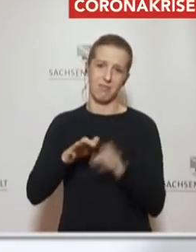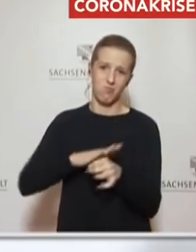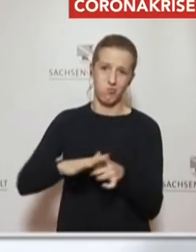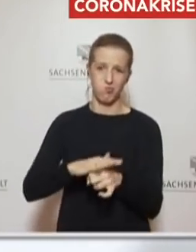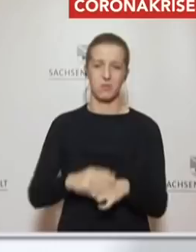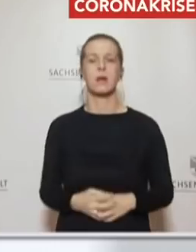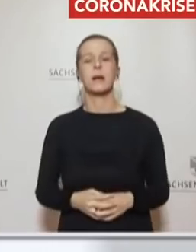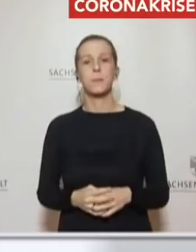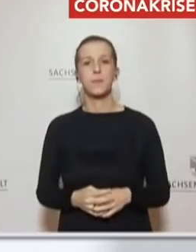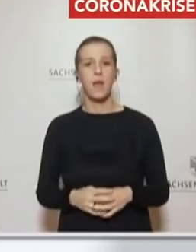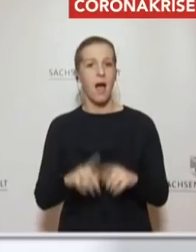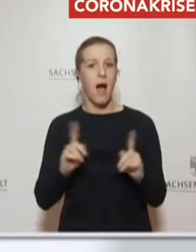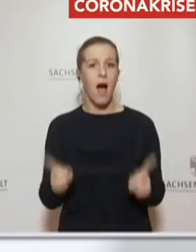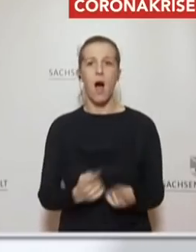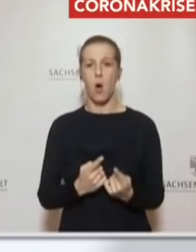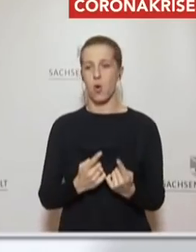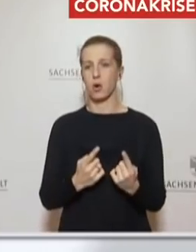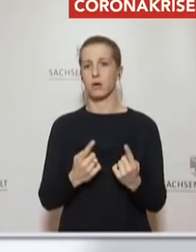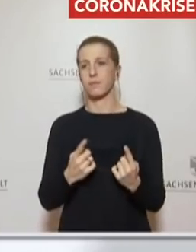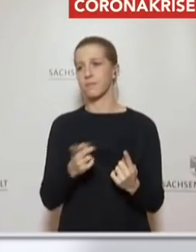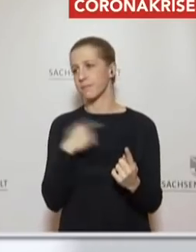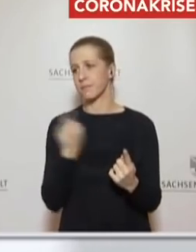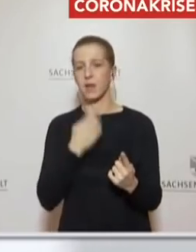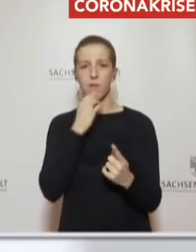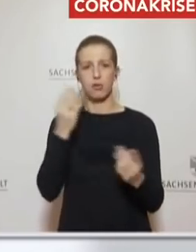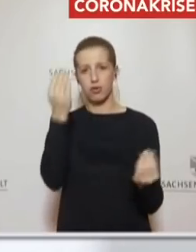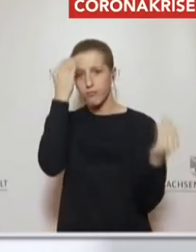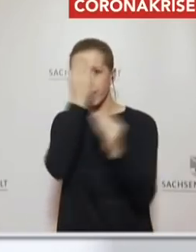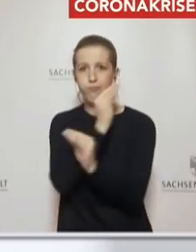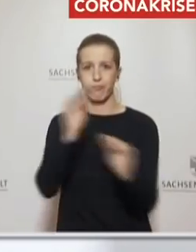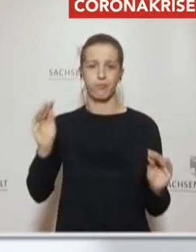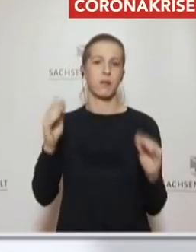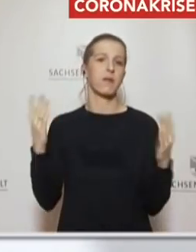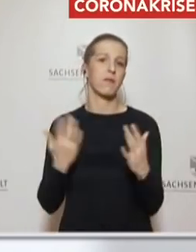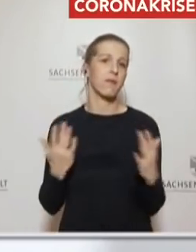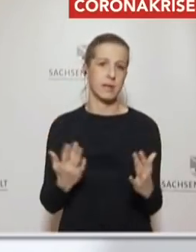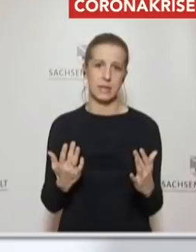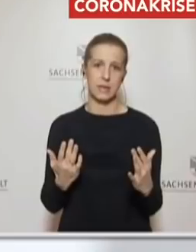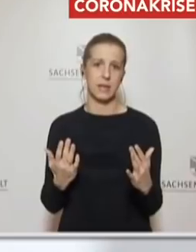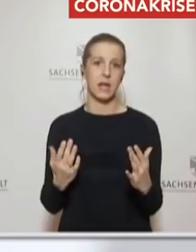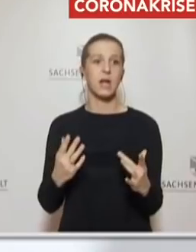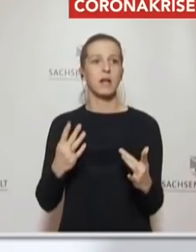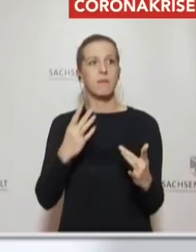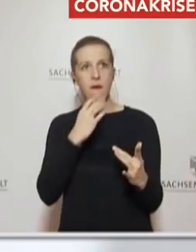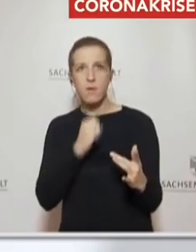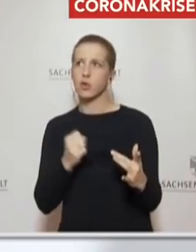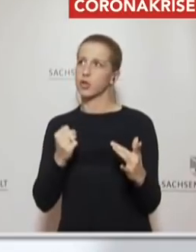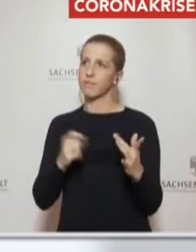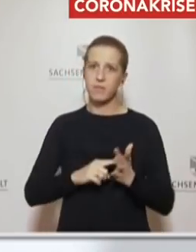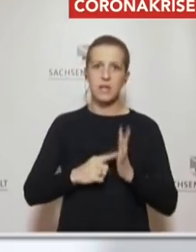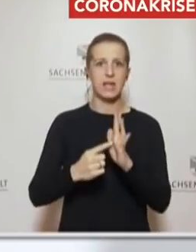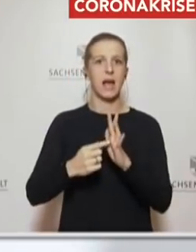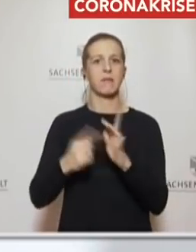dass das Signal, was ausgehen soll, auch von der Beschlusslage, wirklich sehr, sehr ganzheitlich wirkt, also auch